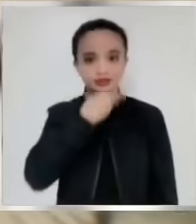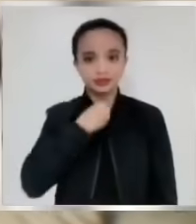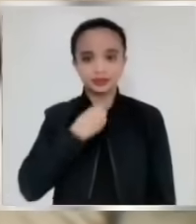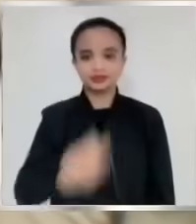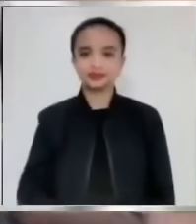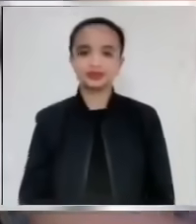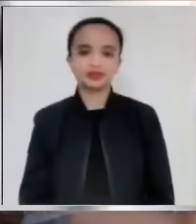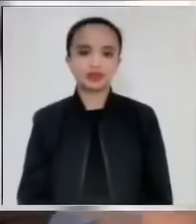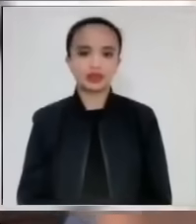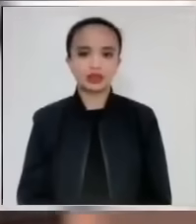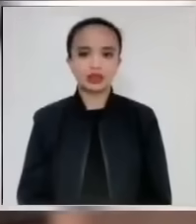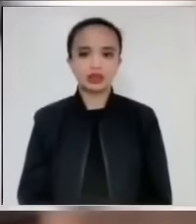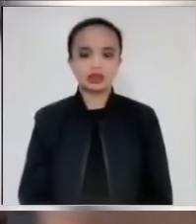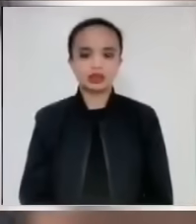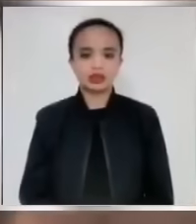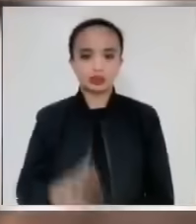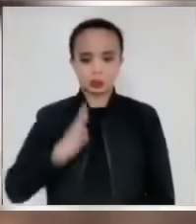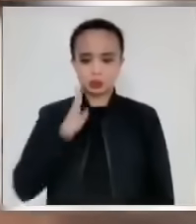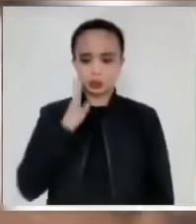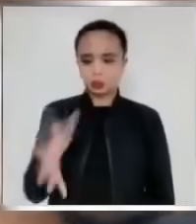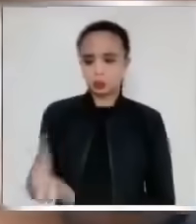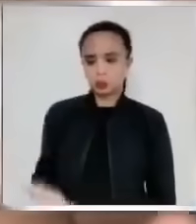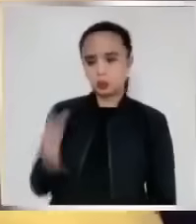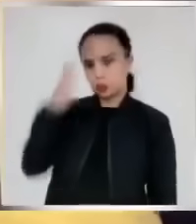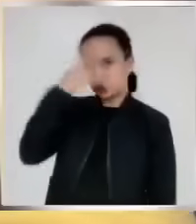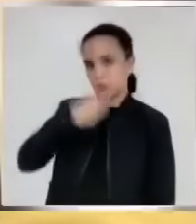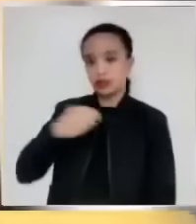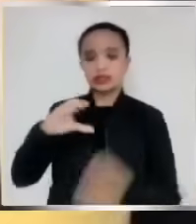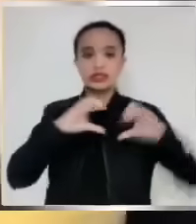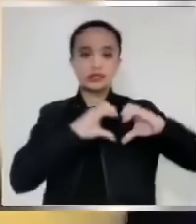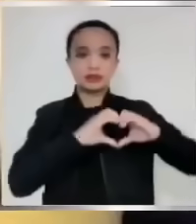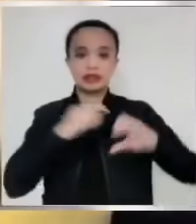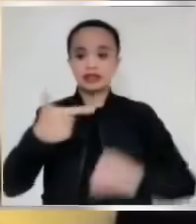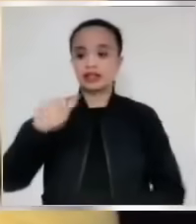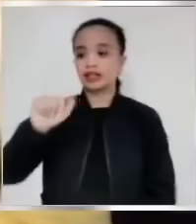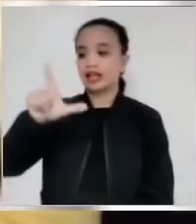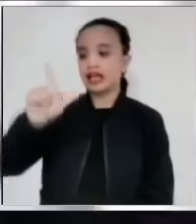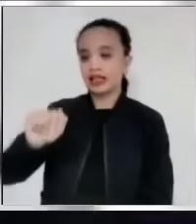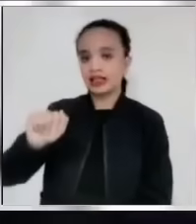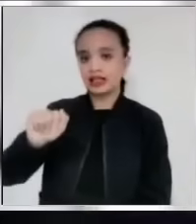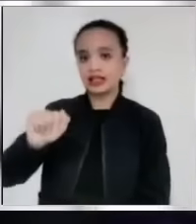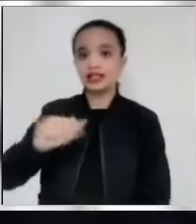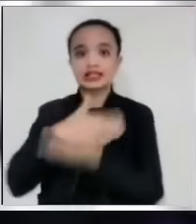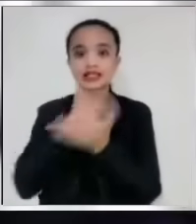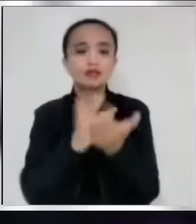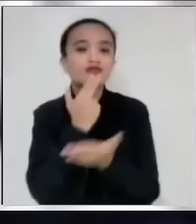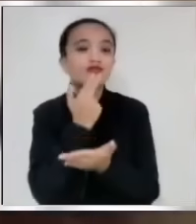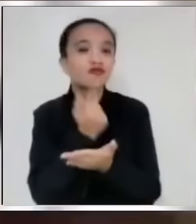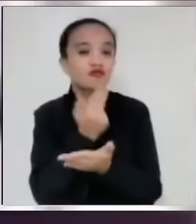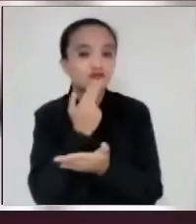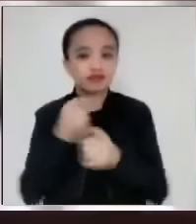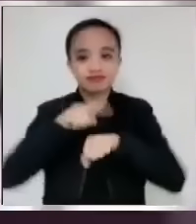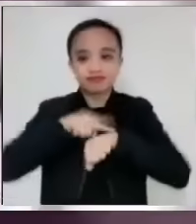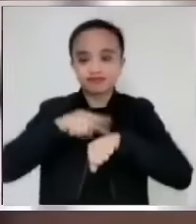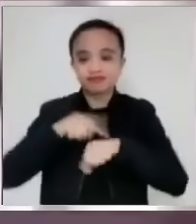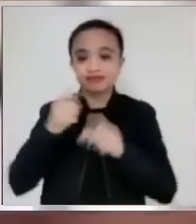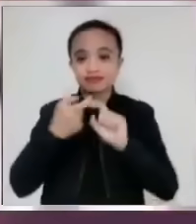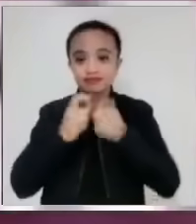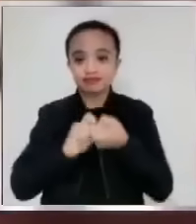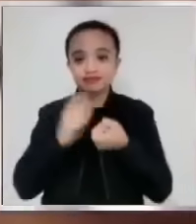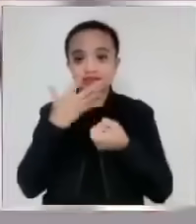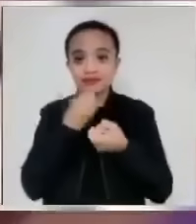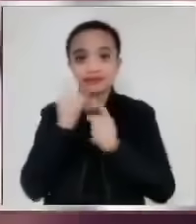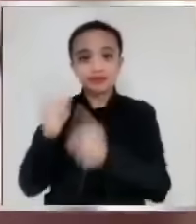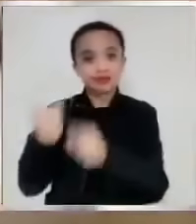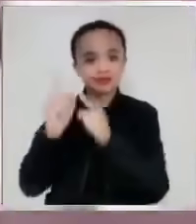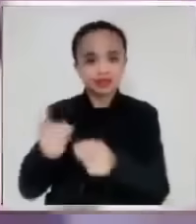elegance and formality ng GMA Gala 2023 ay ilang funny and cute moments mula mismo sa attendees ng biggest event